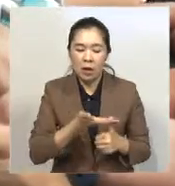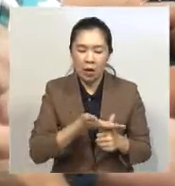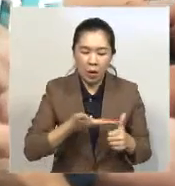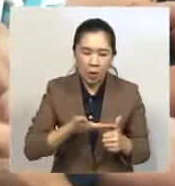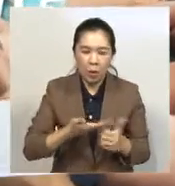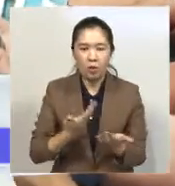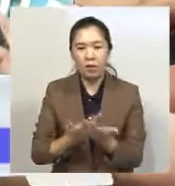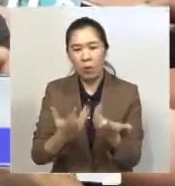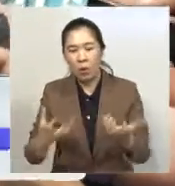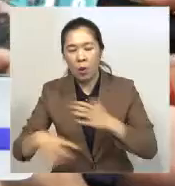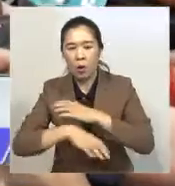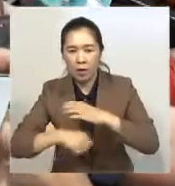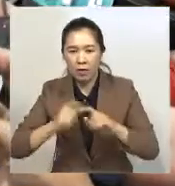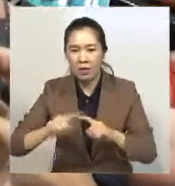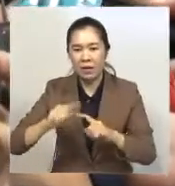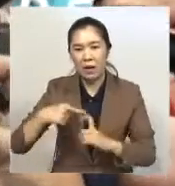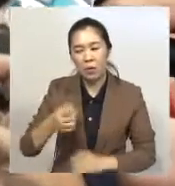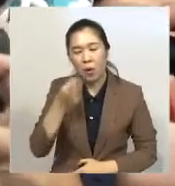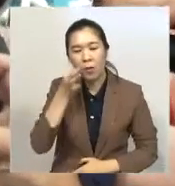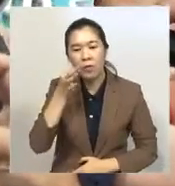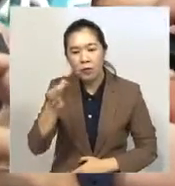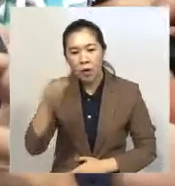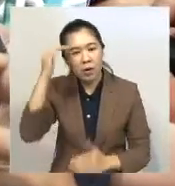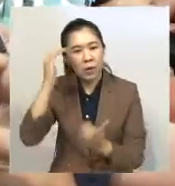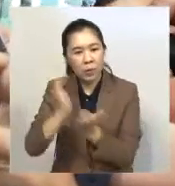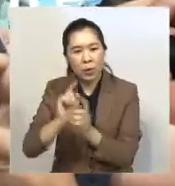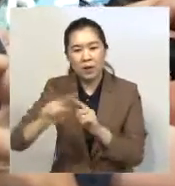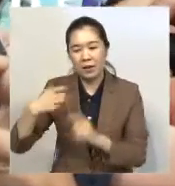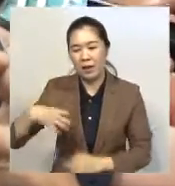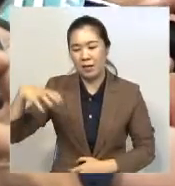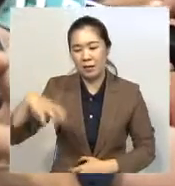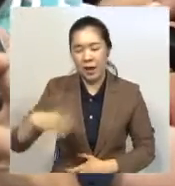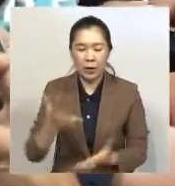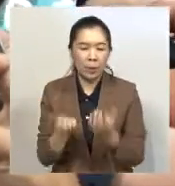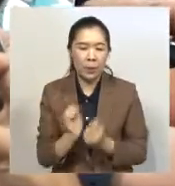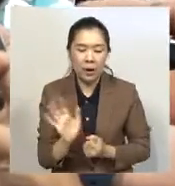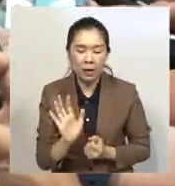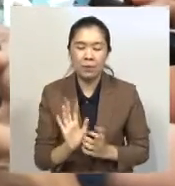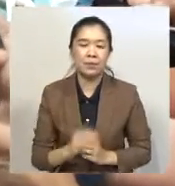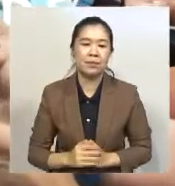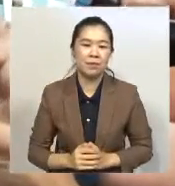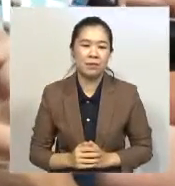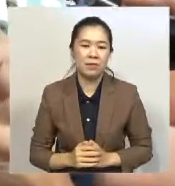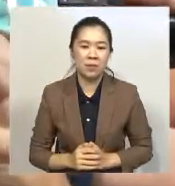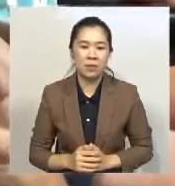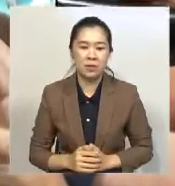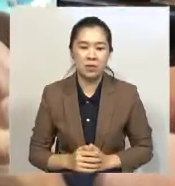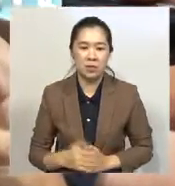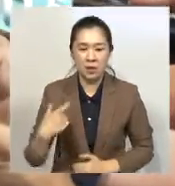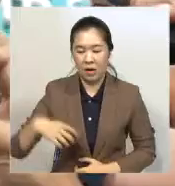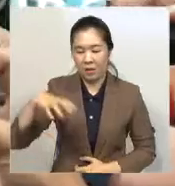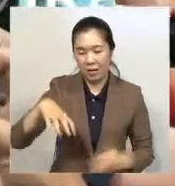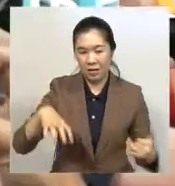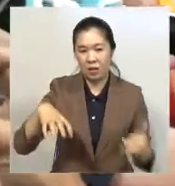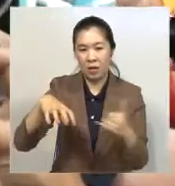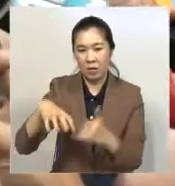ไปแจ้งความตำรวจดำเนินคดีส่งอัยการฟ้องอยู่ดีโผล่ไปศาลเขาไม่รับอย่างเงี้ยถ้าหากว่าโผล่ไปศาลเขาต้องไต่สวนมูลฟ้